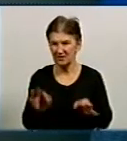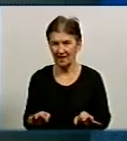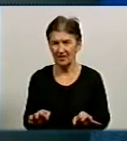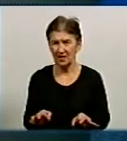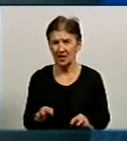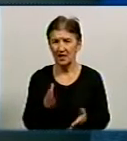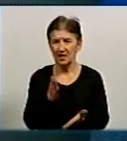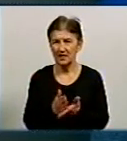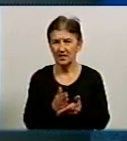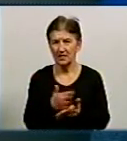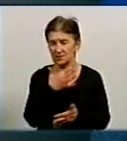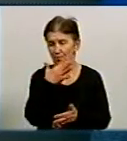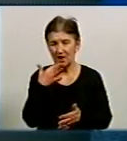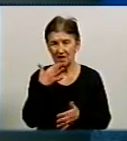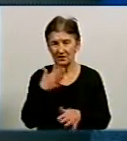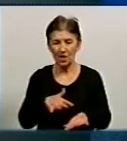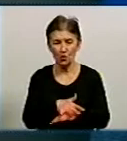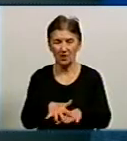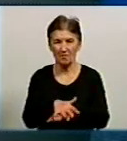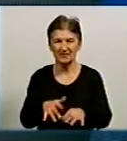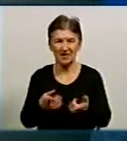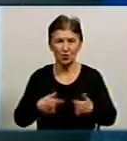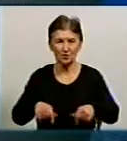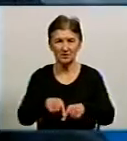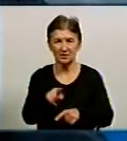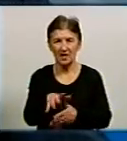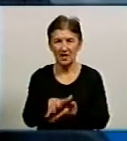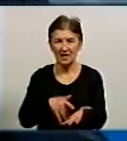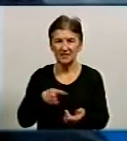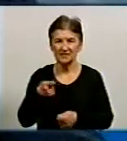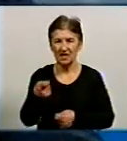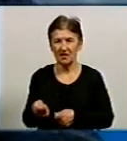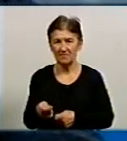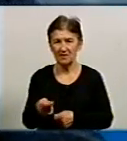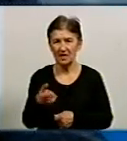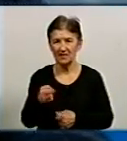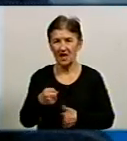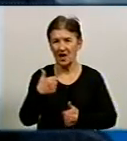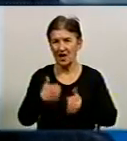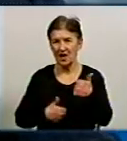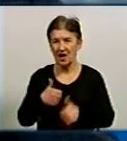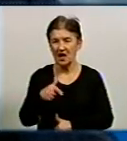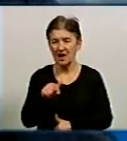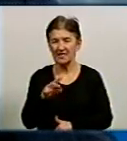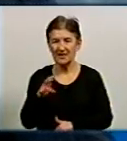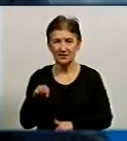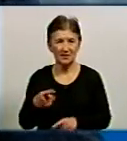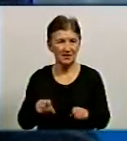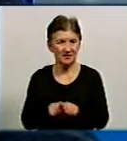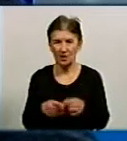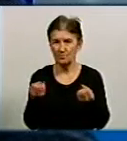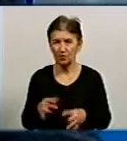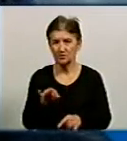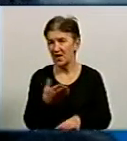є багато громадських організацій, які подають заявки на певні гранти. Це не так просто, але це і